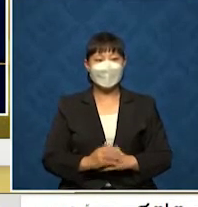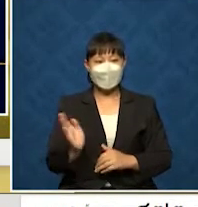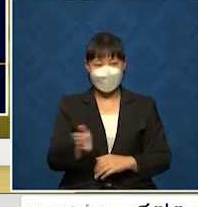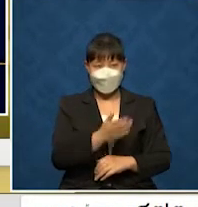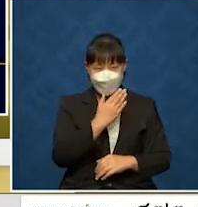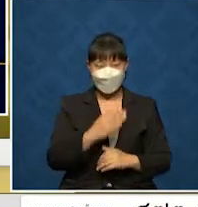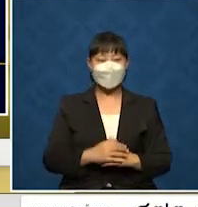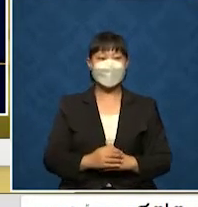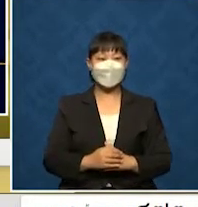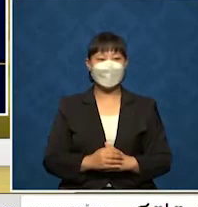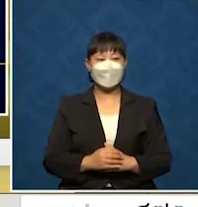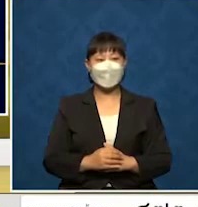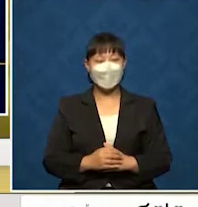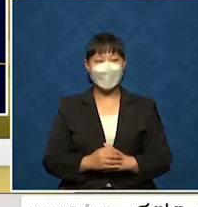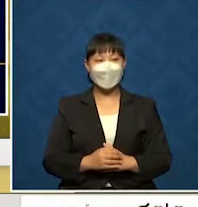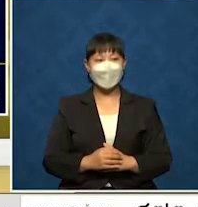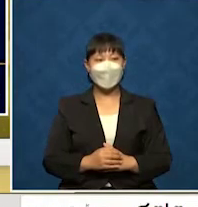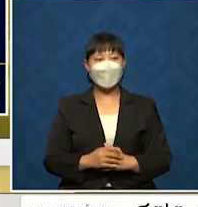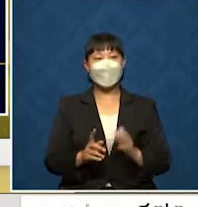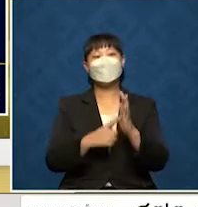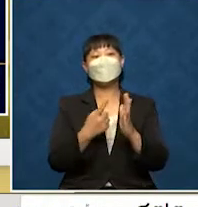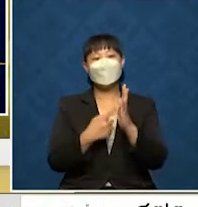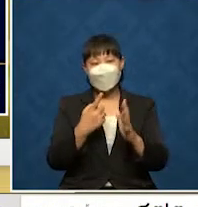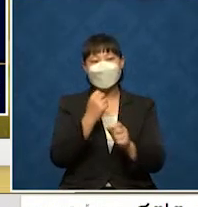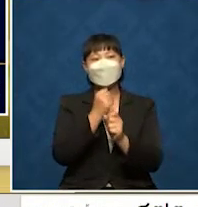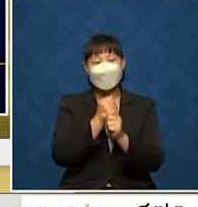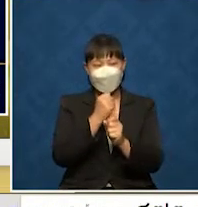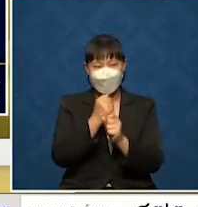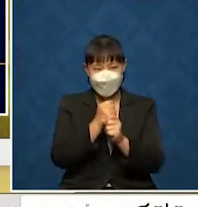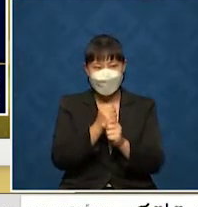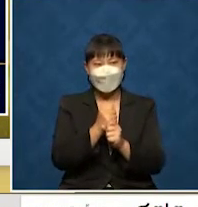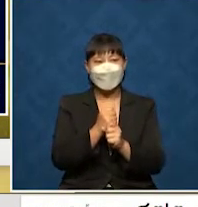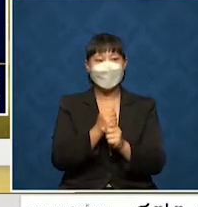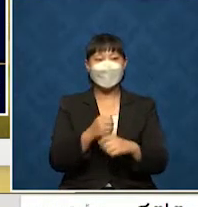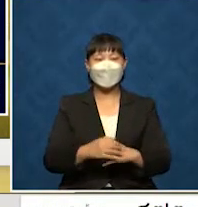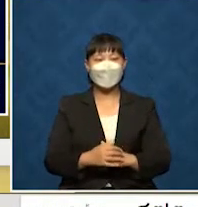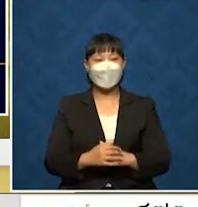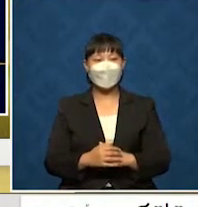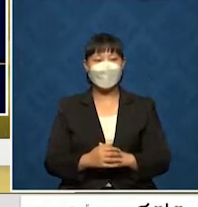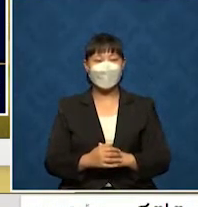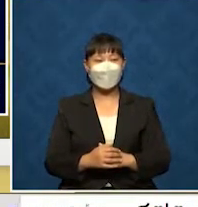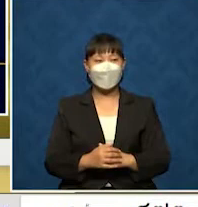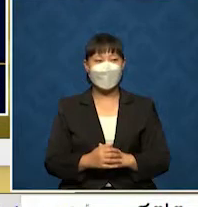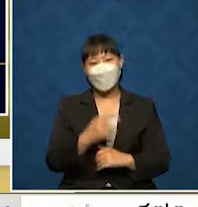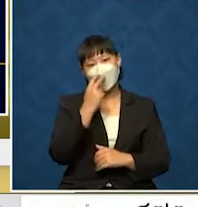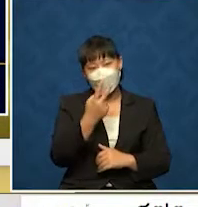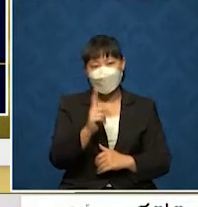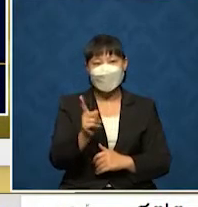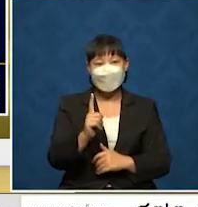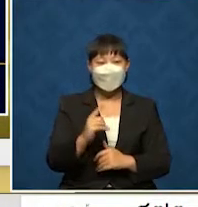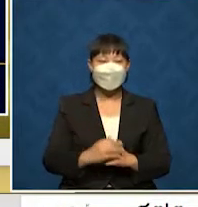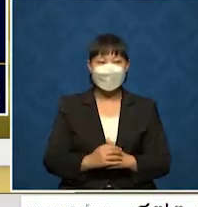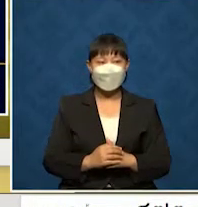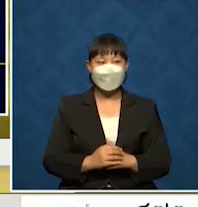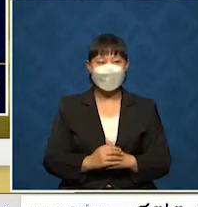ลังจากเราได้เริ่มดำเนินการนำร่องก็จะเห็นได้ว่า